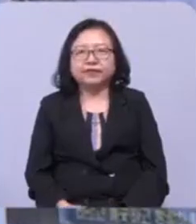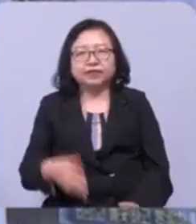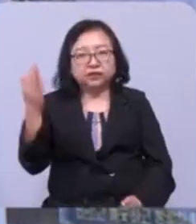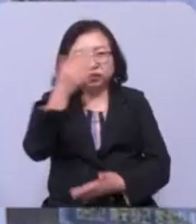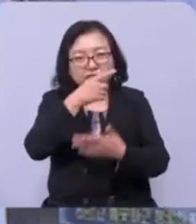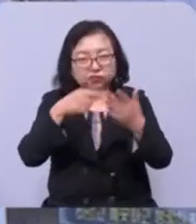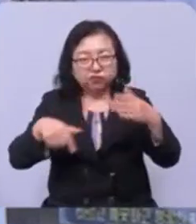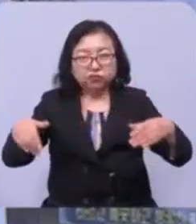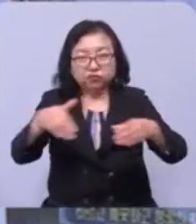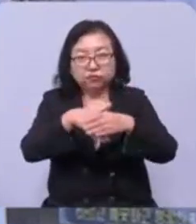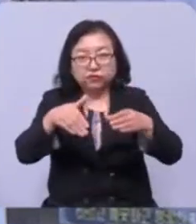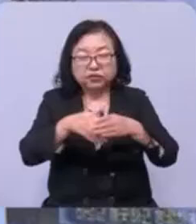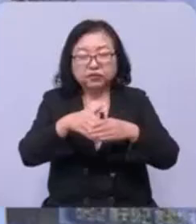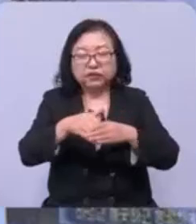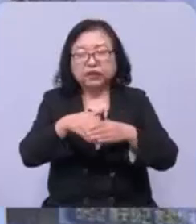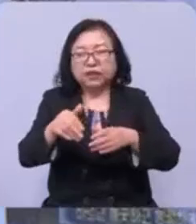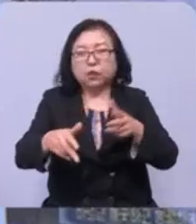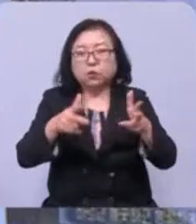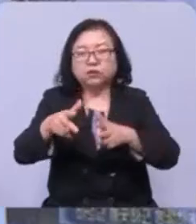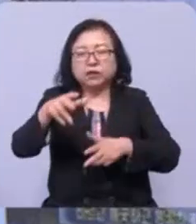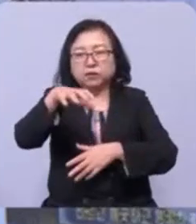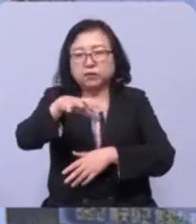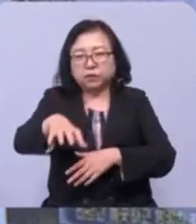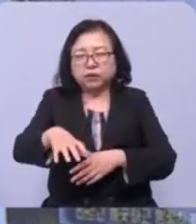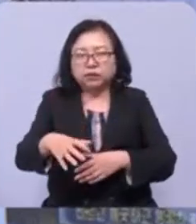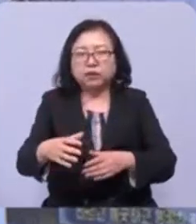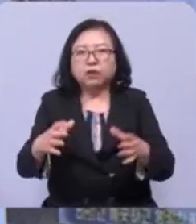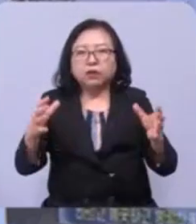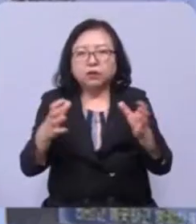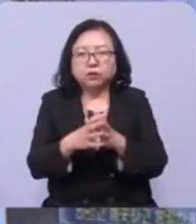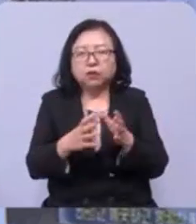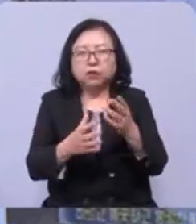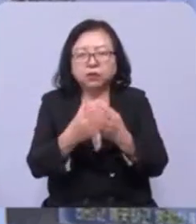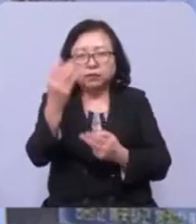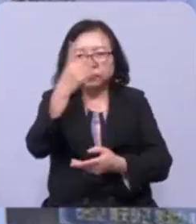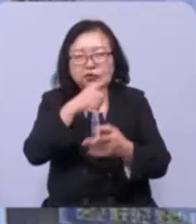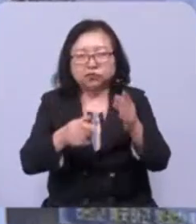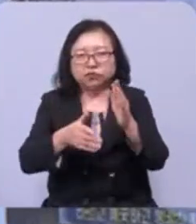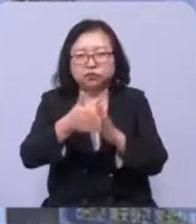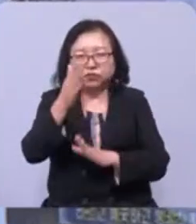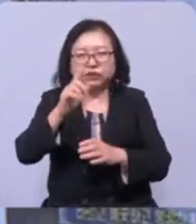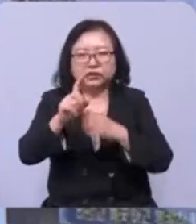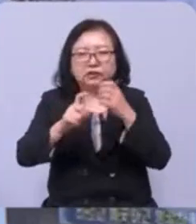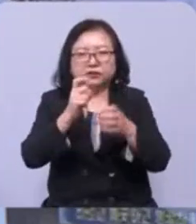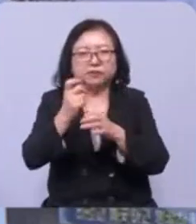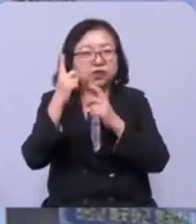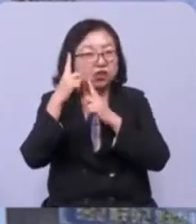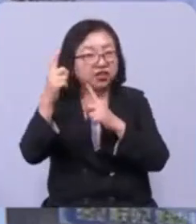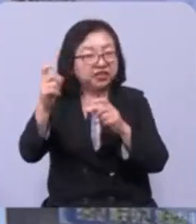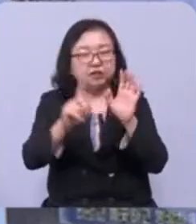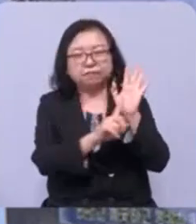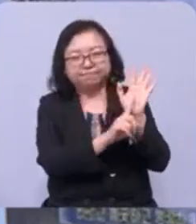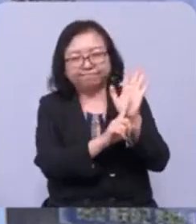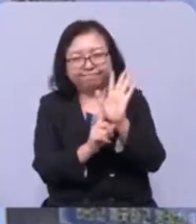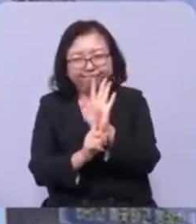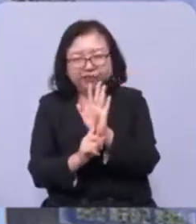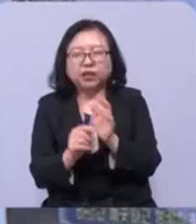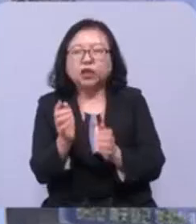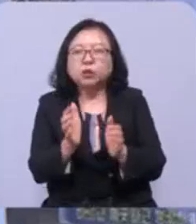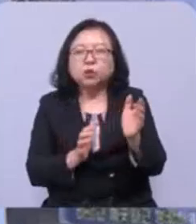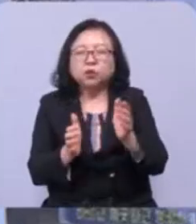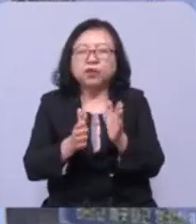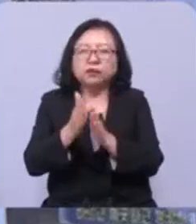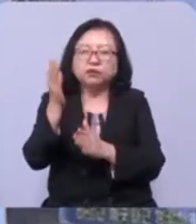청주 문화제조창 일대에서 통합 청주시 출범 10주년을 기념하는 전시가 한창입니다. 공예도시 청주